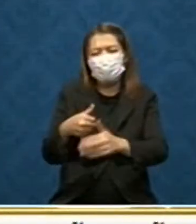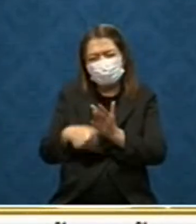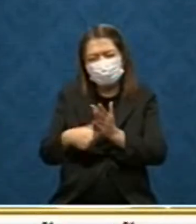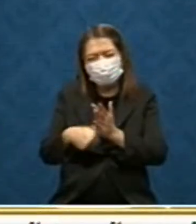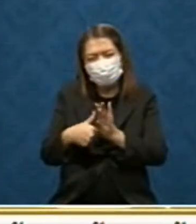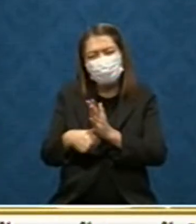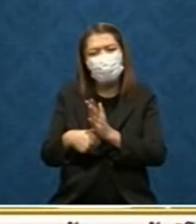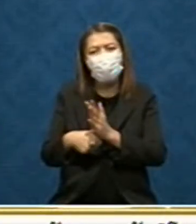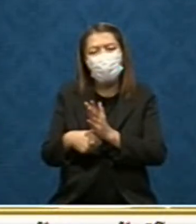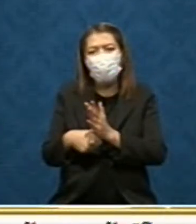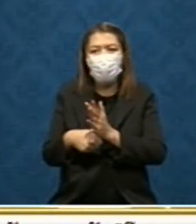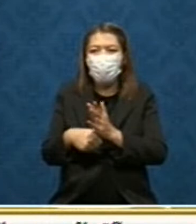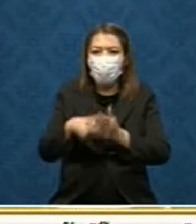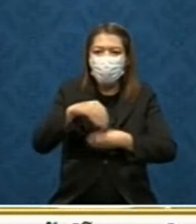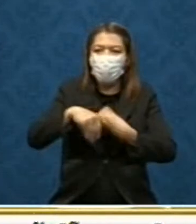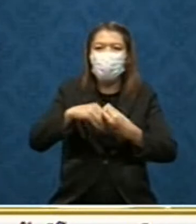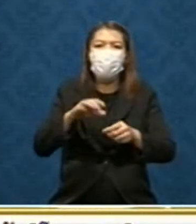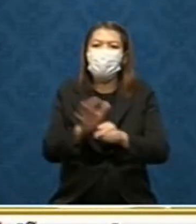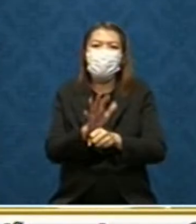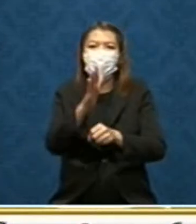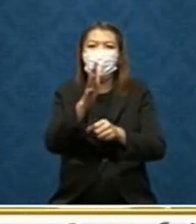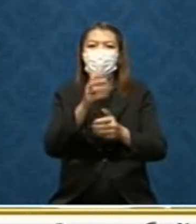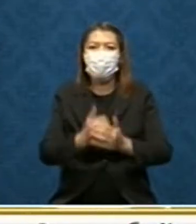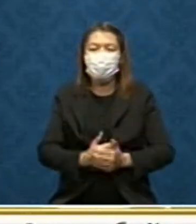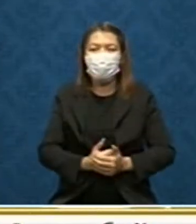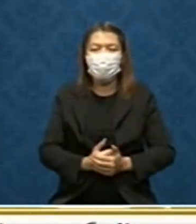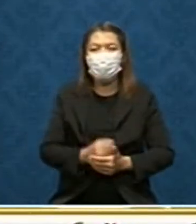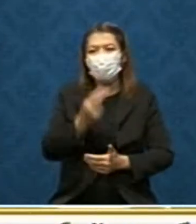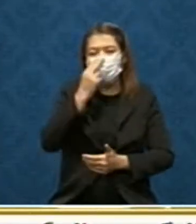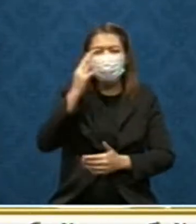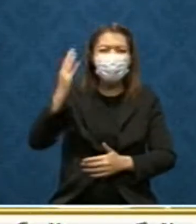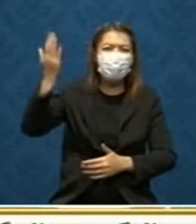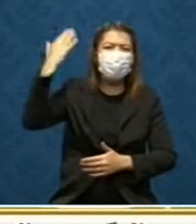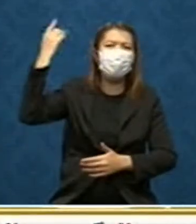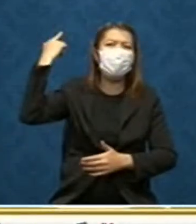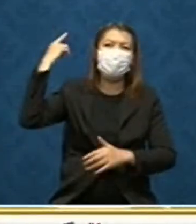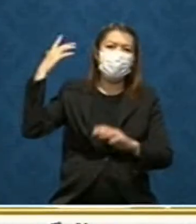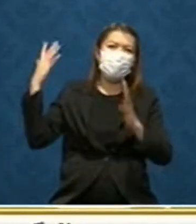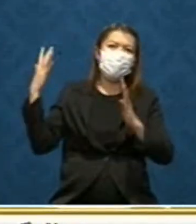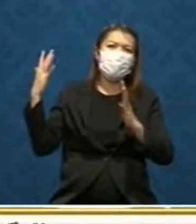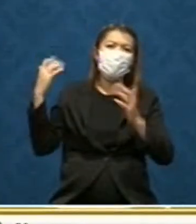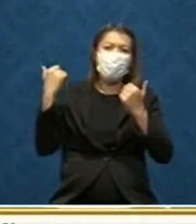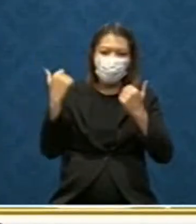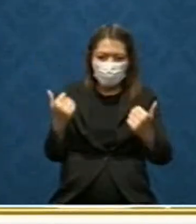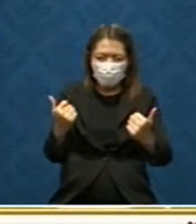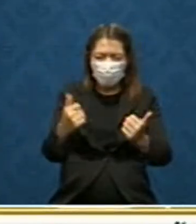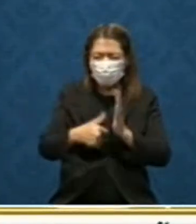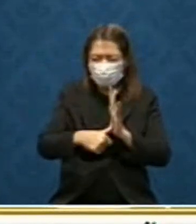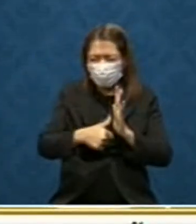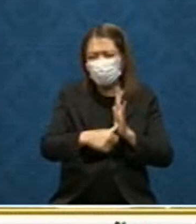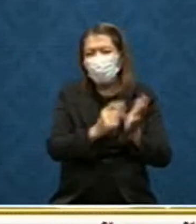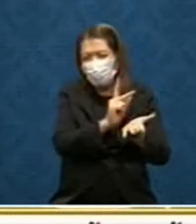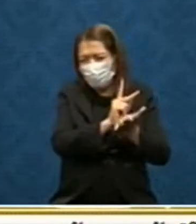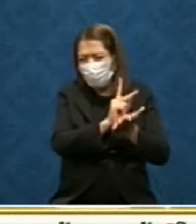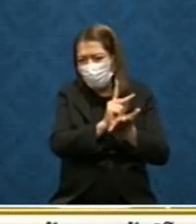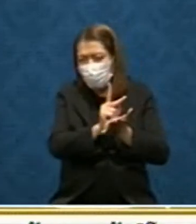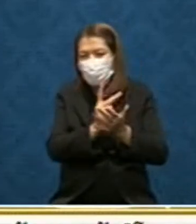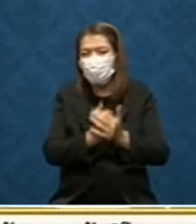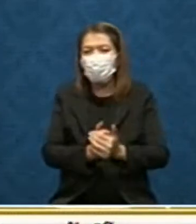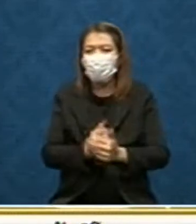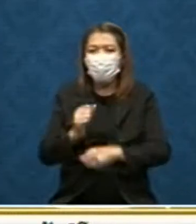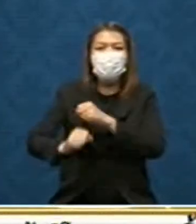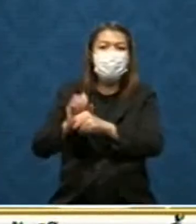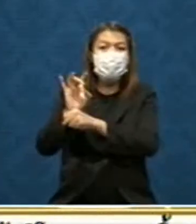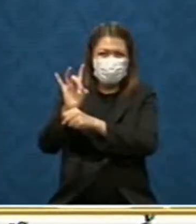Εและดูบนพร้หุดนี่ยไมมากขนาดนี้คนยุคนี้เยอะแล้วดูใน 8 ปี